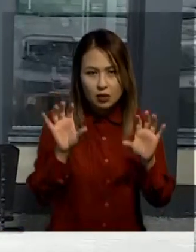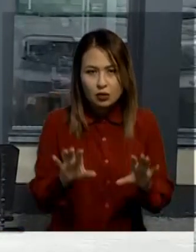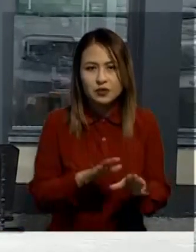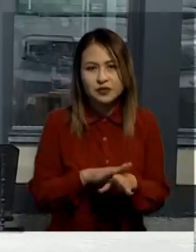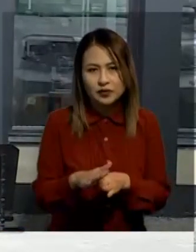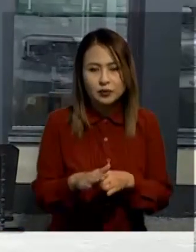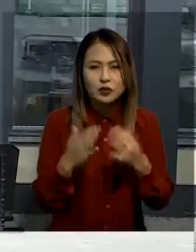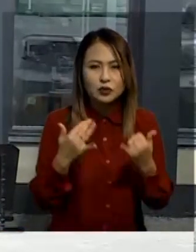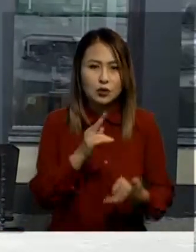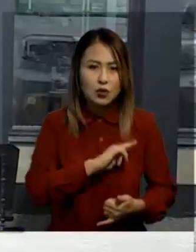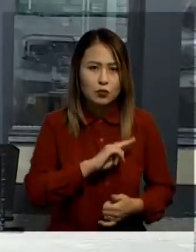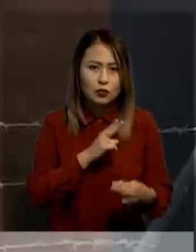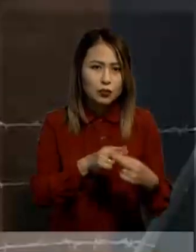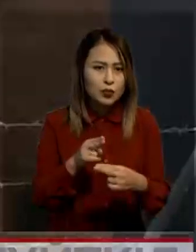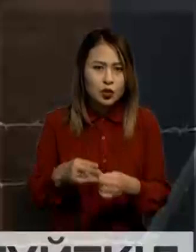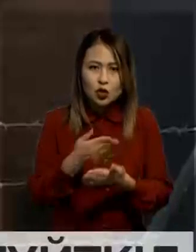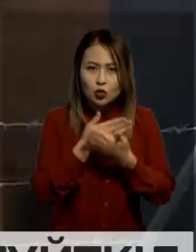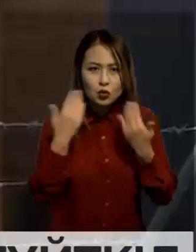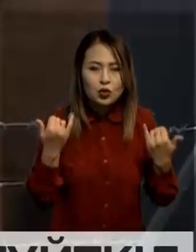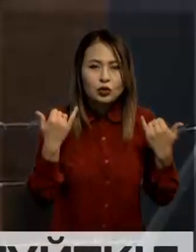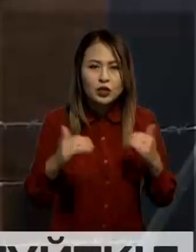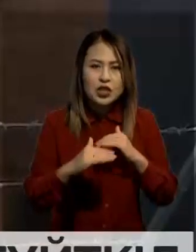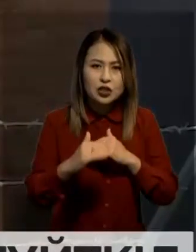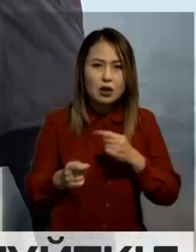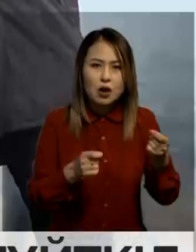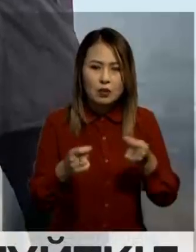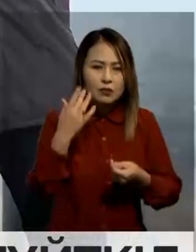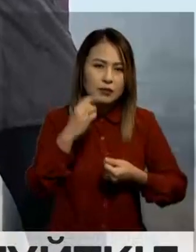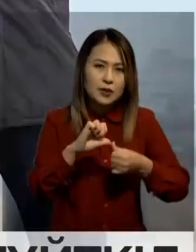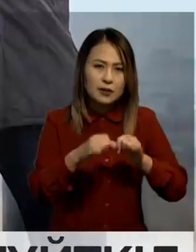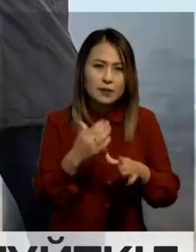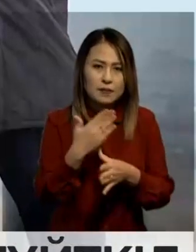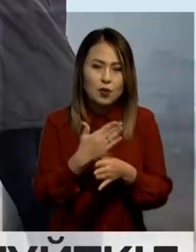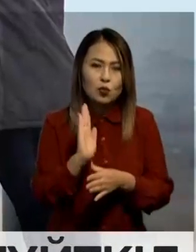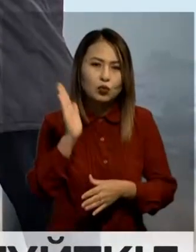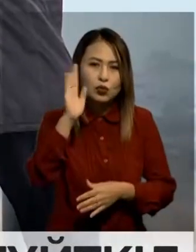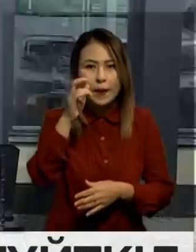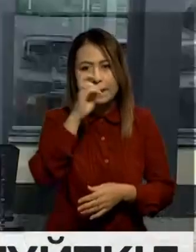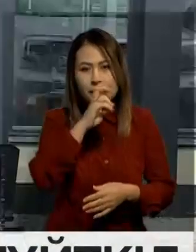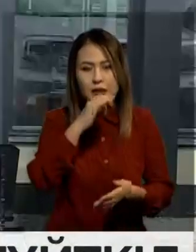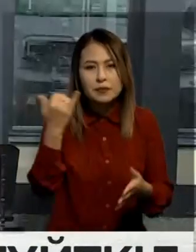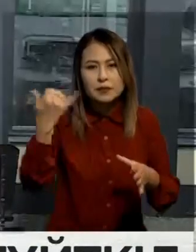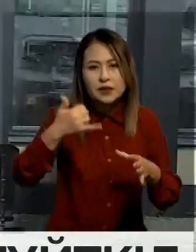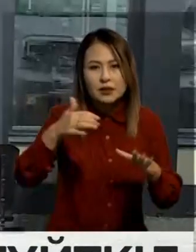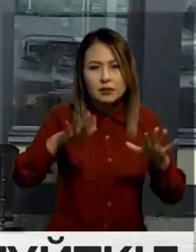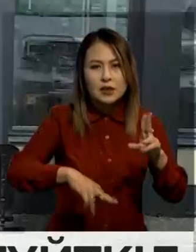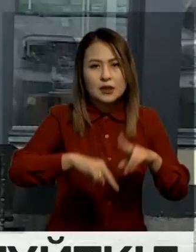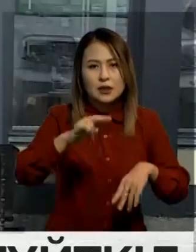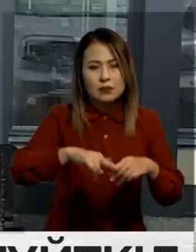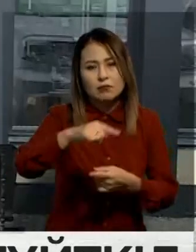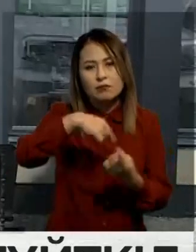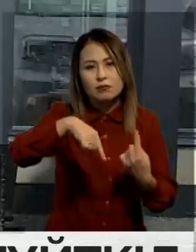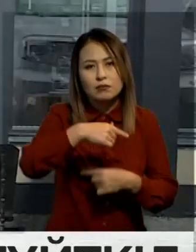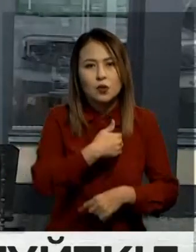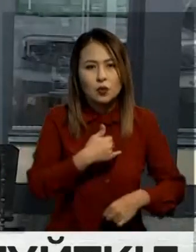аясында жұмыс істесең еш кедергі жоқ. Жергілікті әкімдік көмектесіп тұрады. Келешекте жанармай құю бекетін салып, кәсібімізді